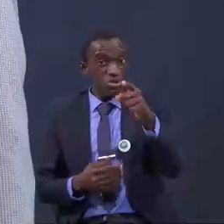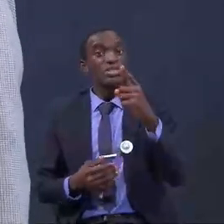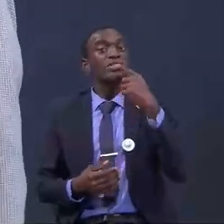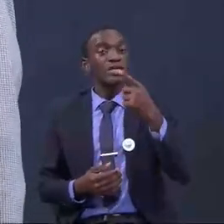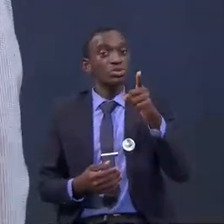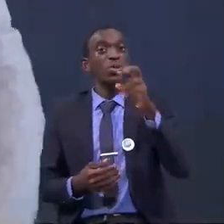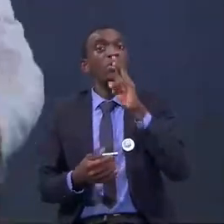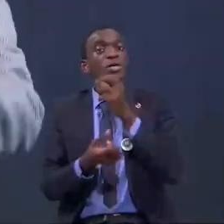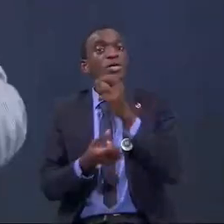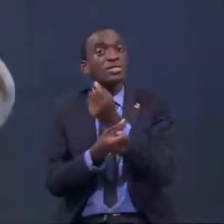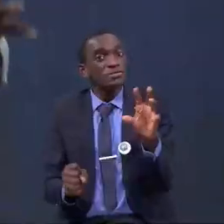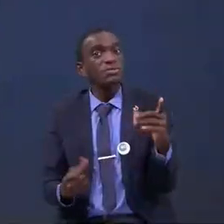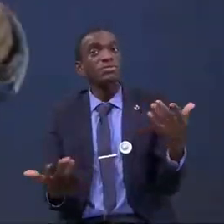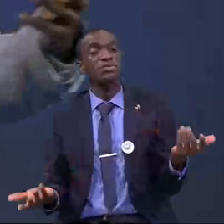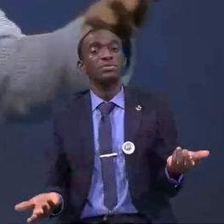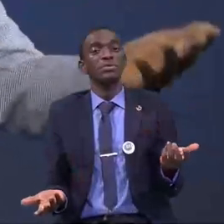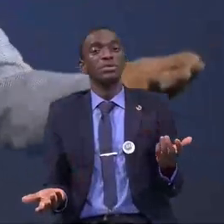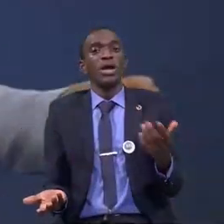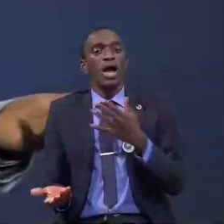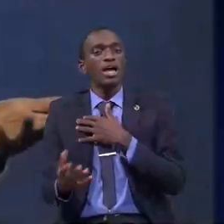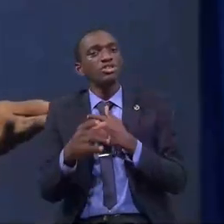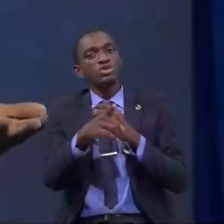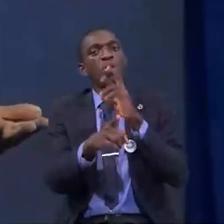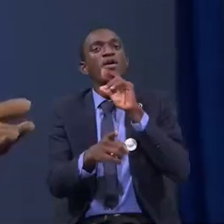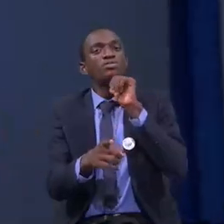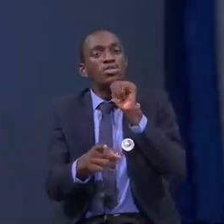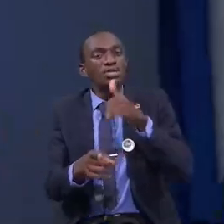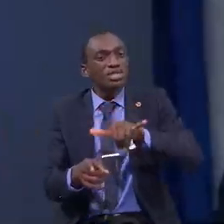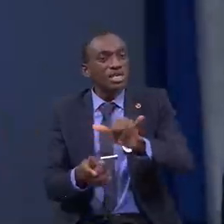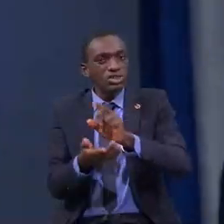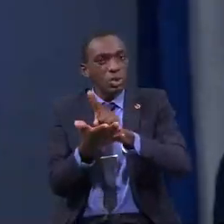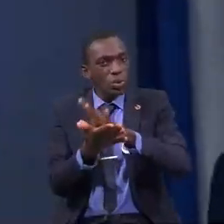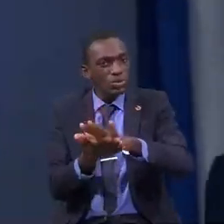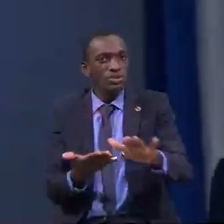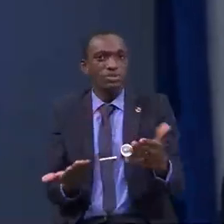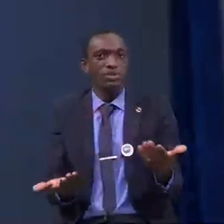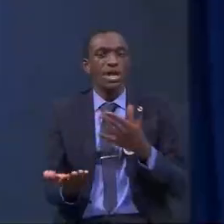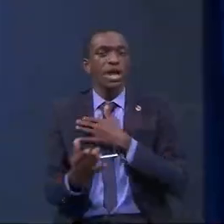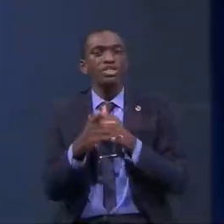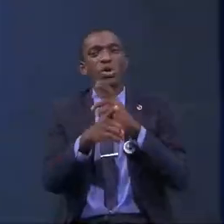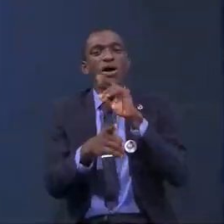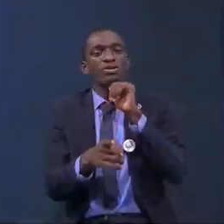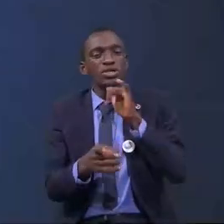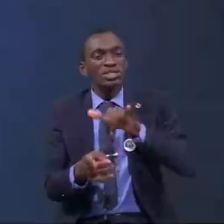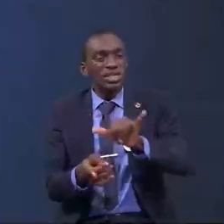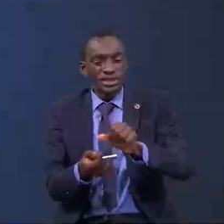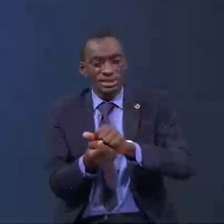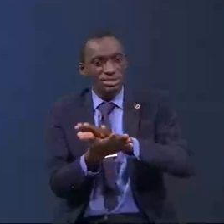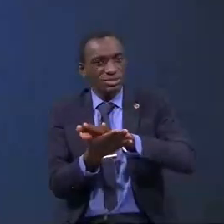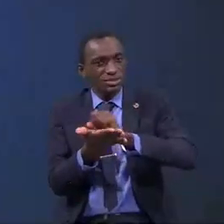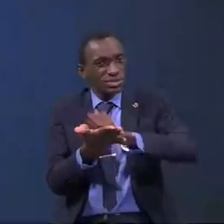Parce que tu professes être sauvé, mais tu n'es pas encore saint, et tu n'es pas encore